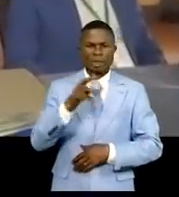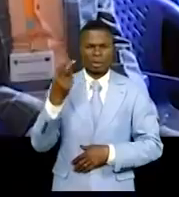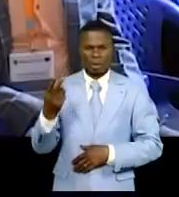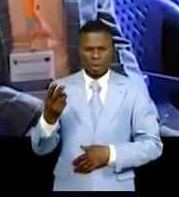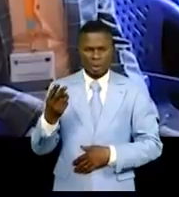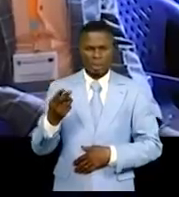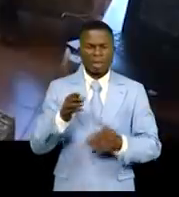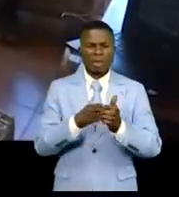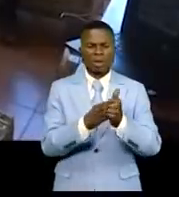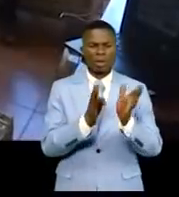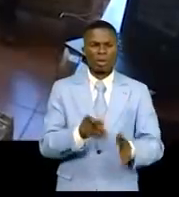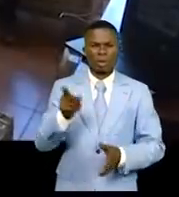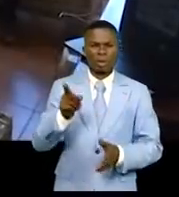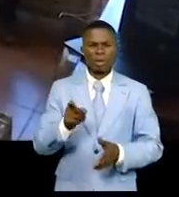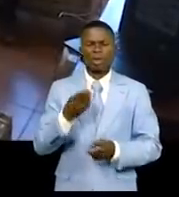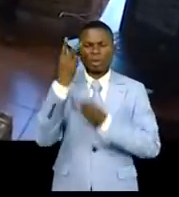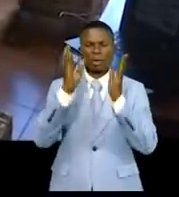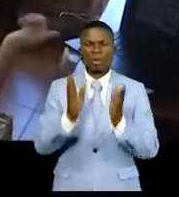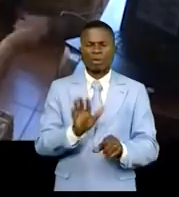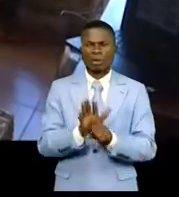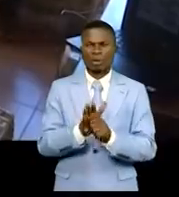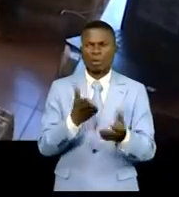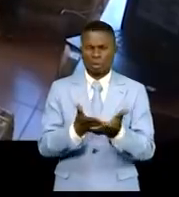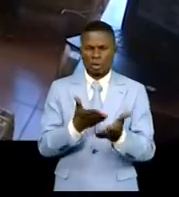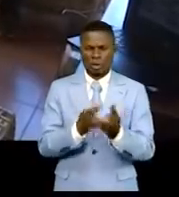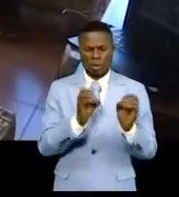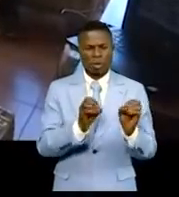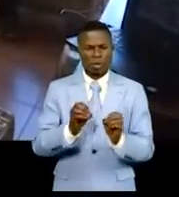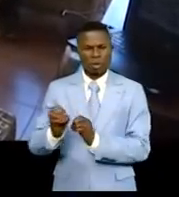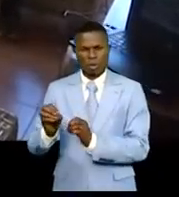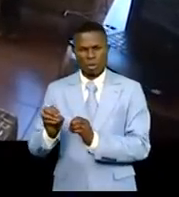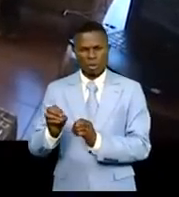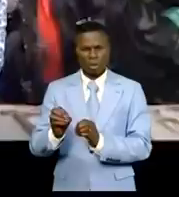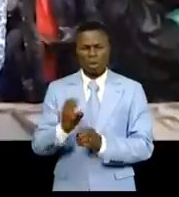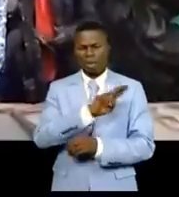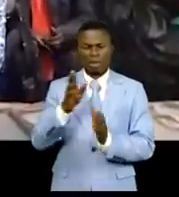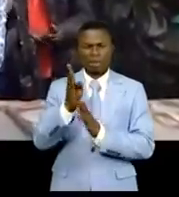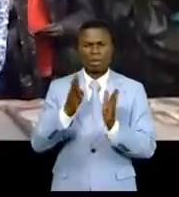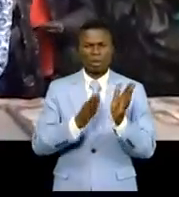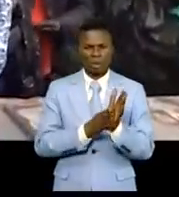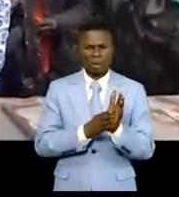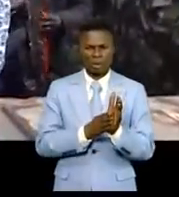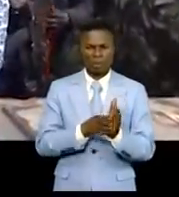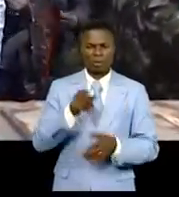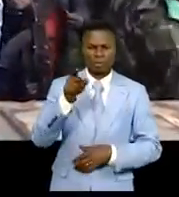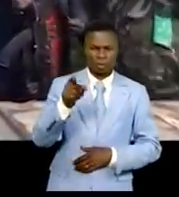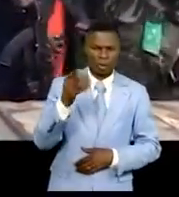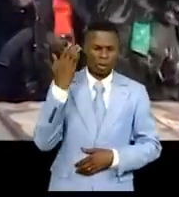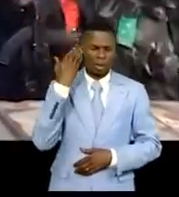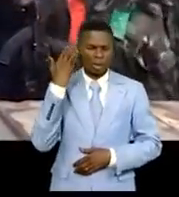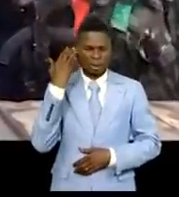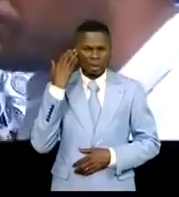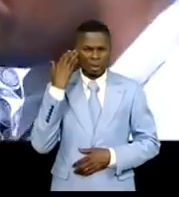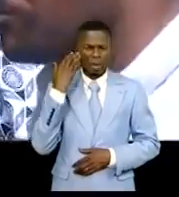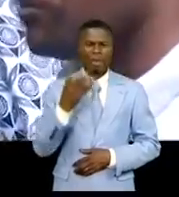son leadership. Deux passages ici à Naguero, le siège de l'organisation en août 2019, Christophe Bassinenonga a su